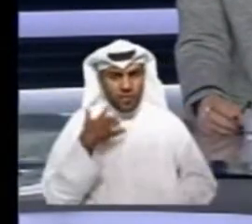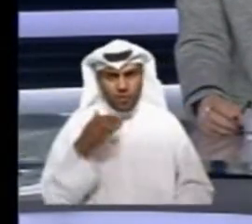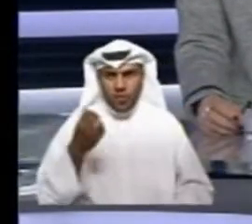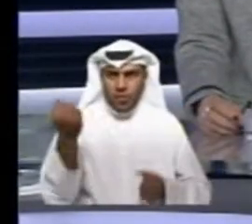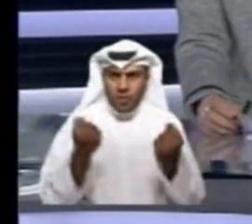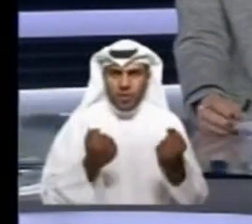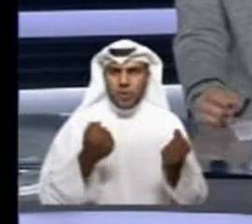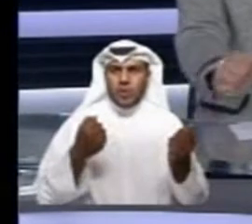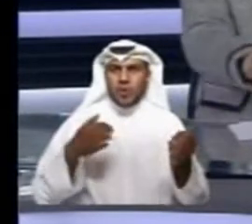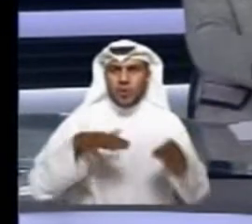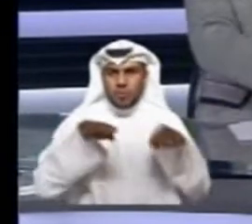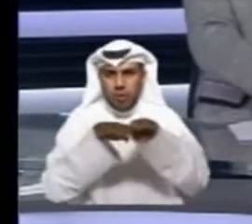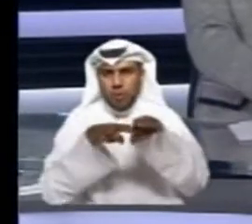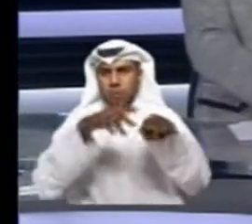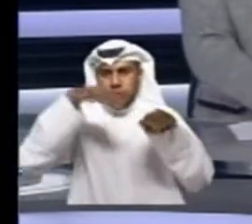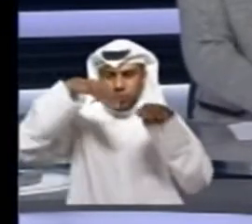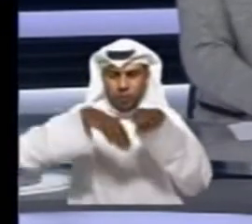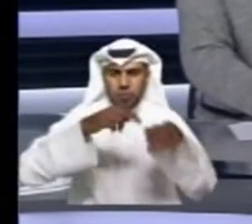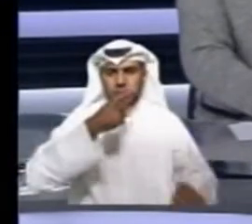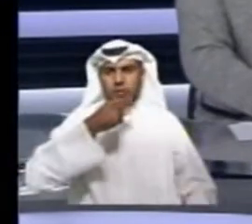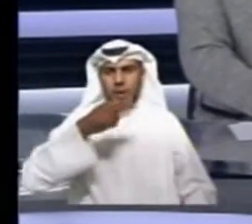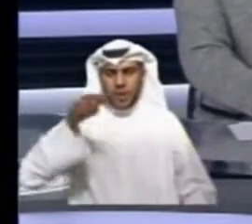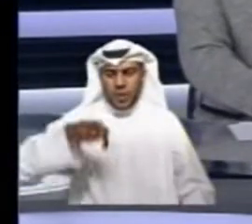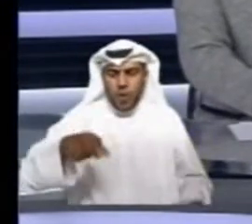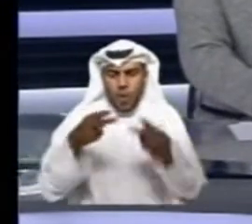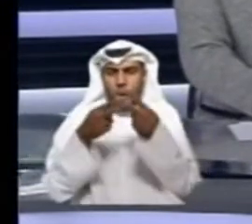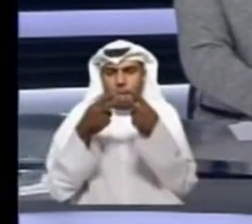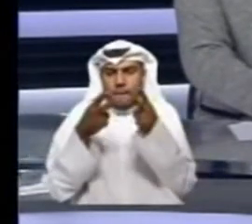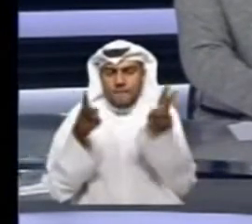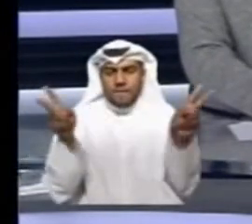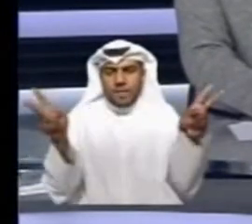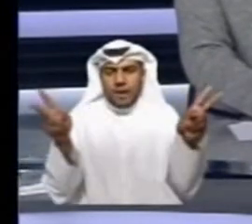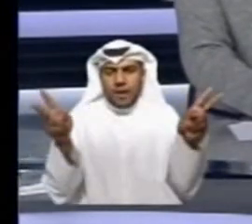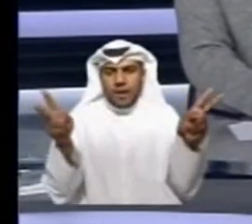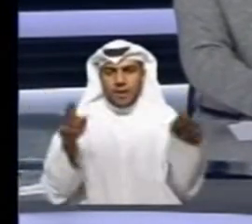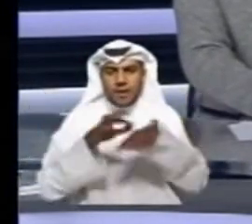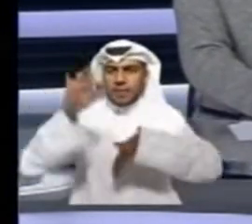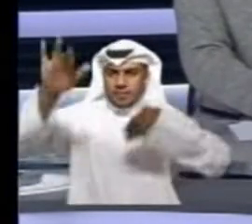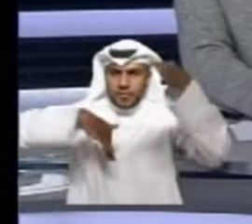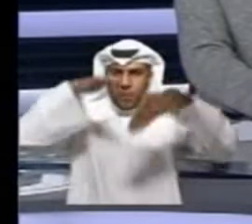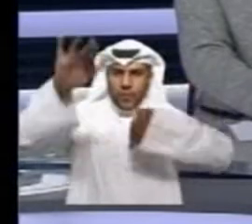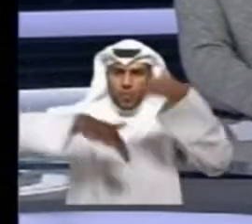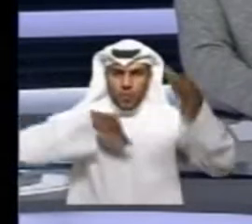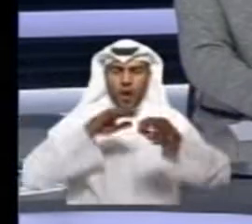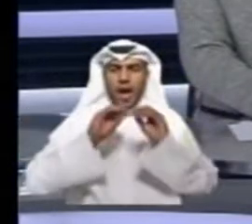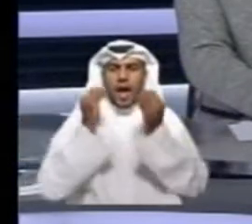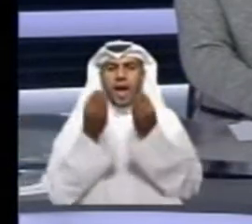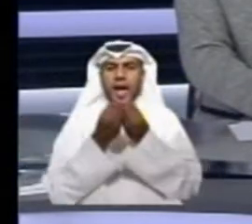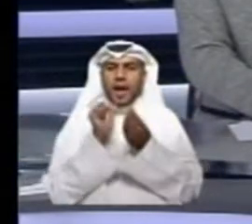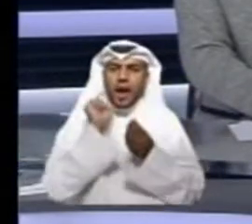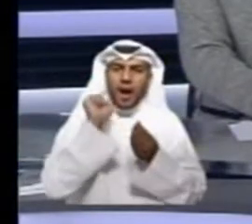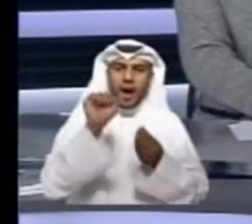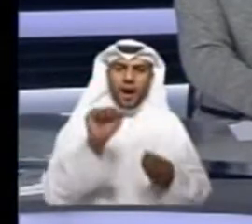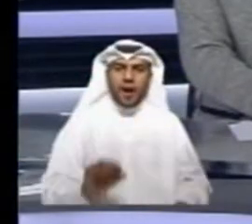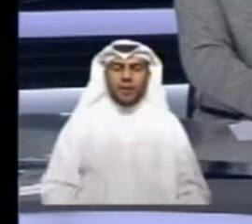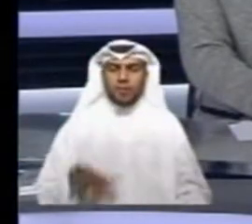الفريق المختص بتعويضات والمتضررين قد بدأ اليوم في استقبال طلبات التعويض، وذلك في مقر الهيئة العامة للتعويضات في منطقة